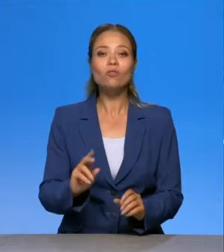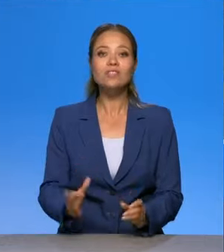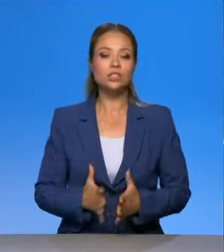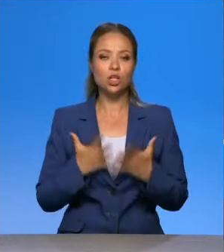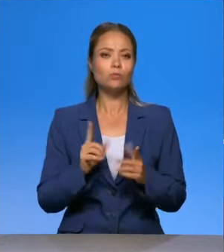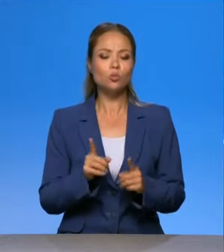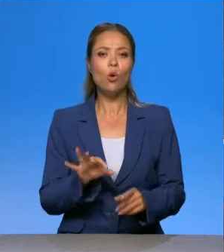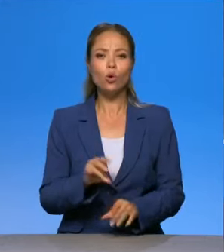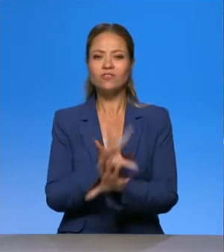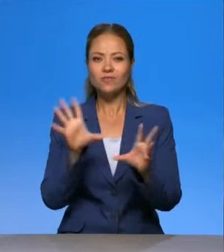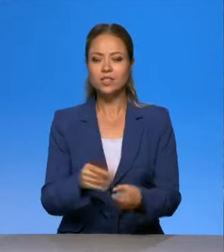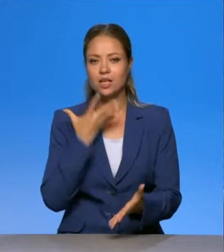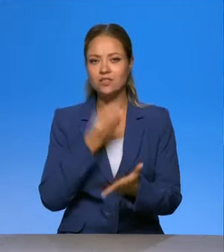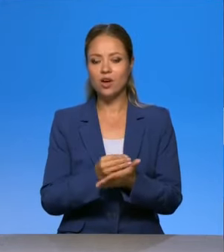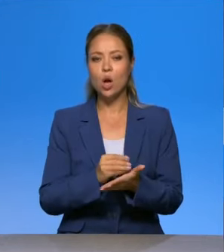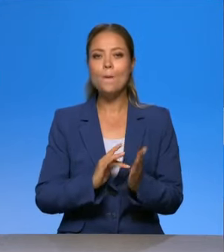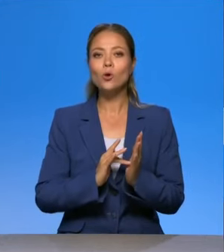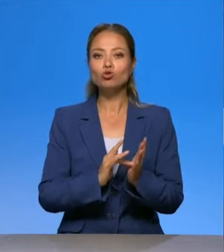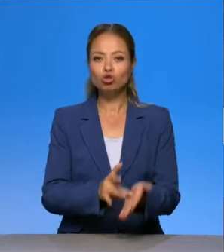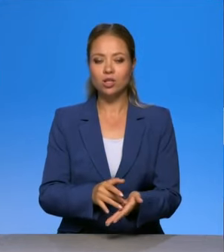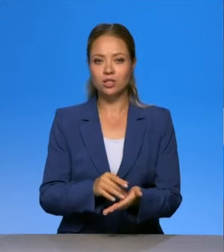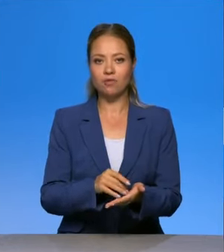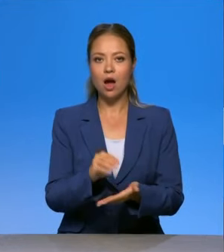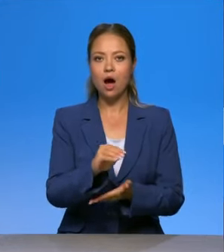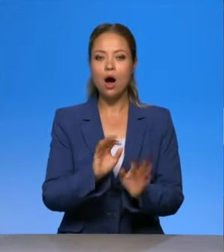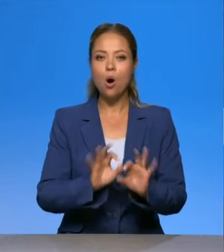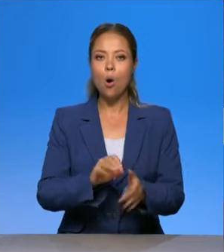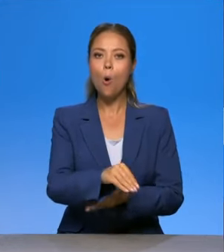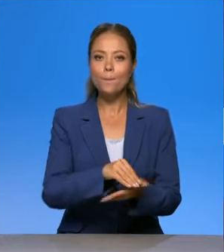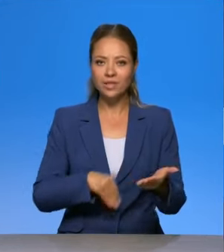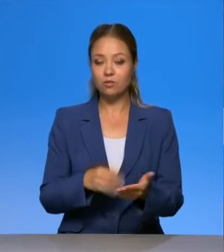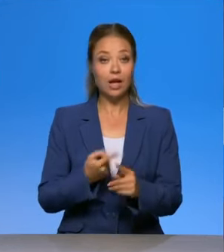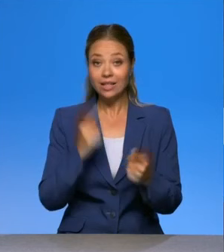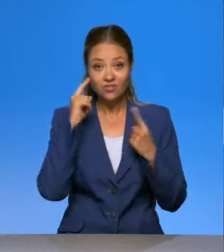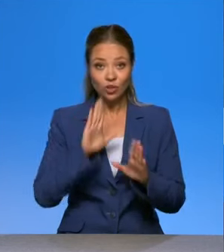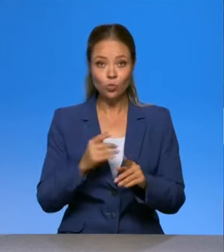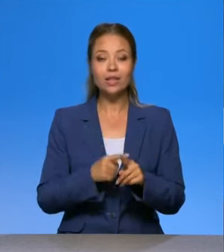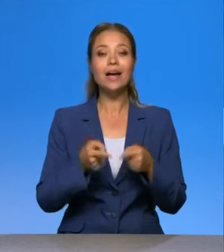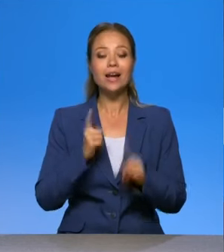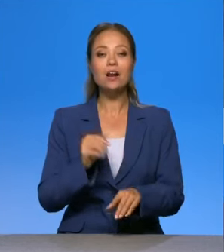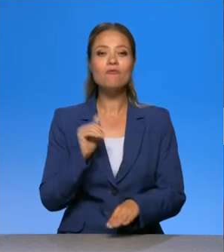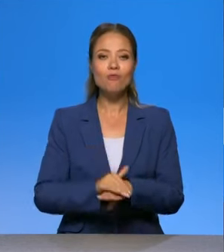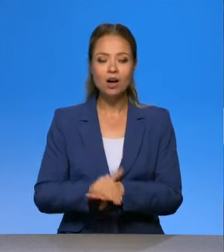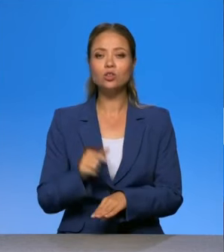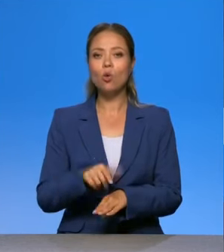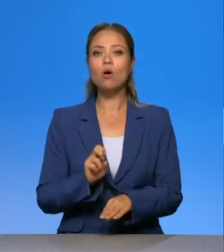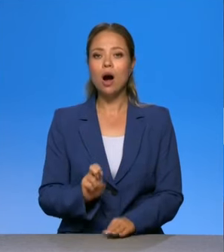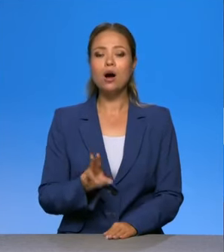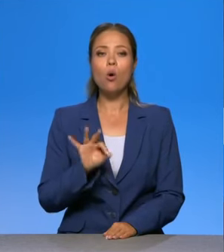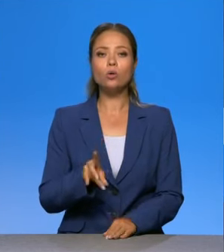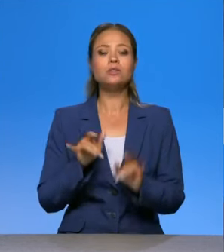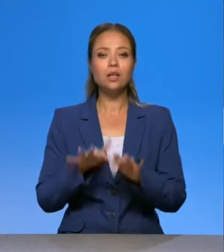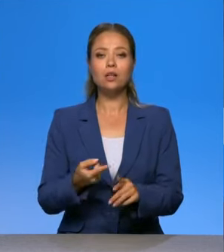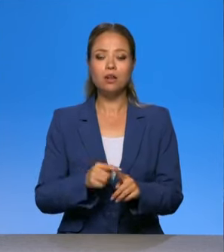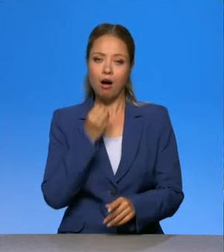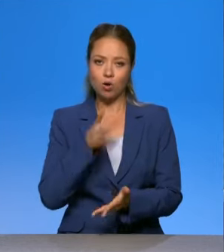все свои путешествия. Это же не выдумки какие-то, это реальные факты. И то, как он поступал, это хороший пример.